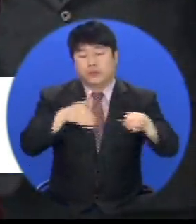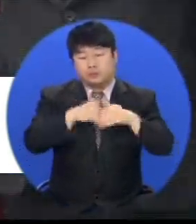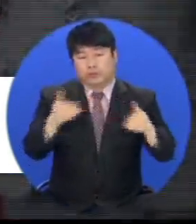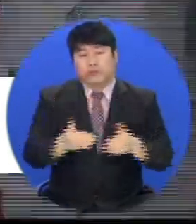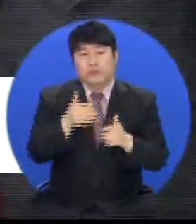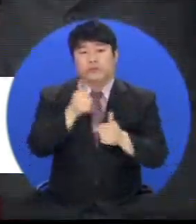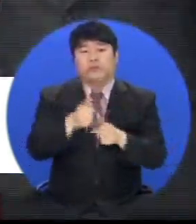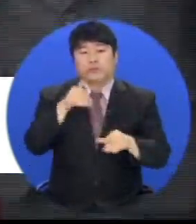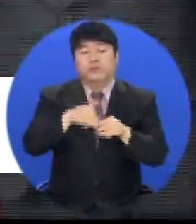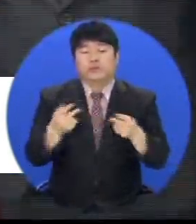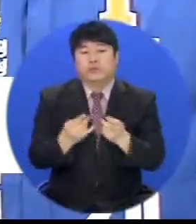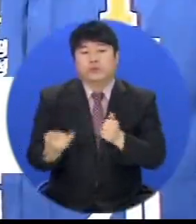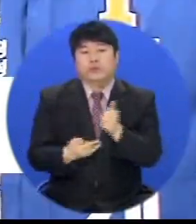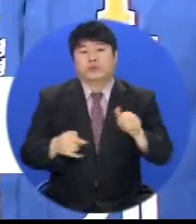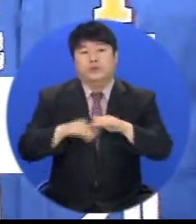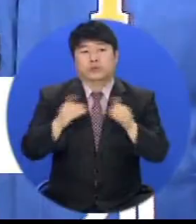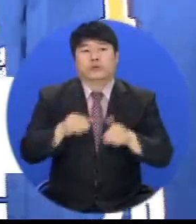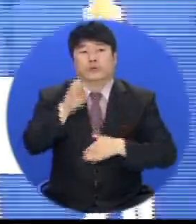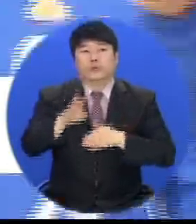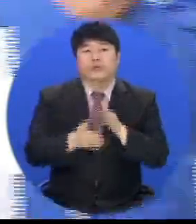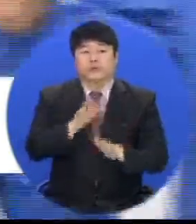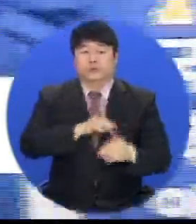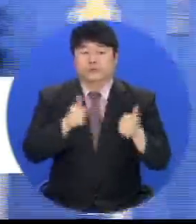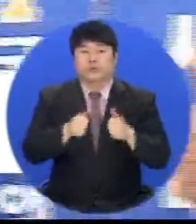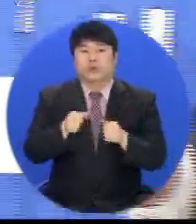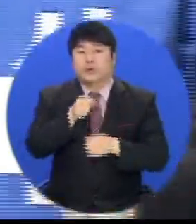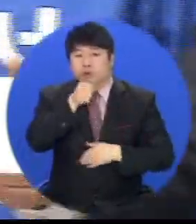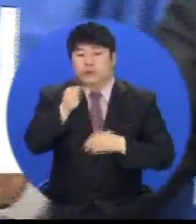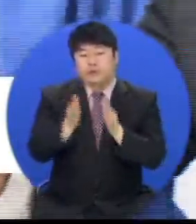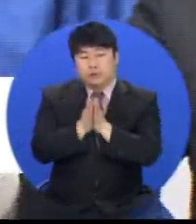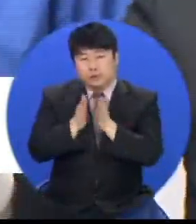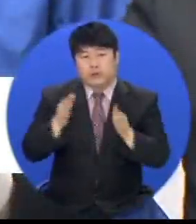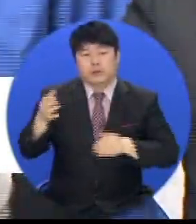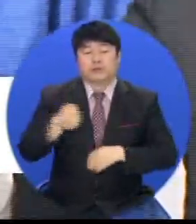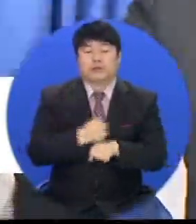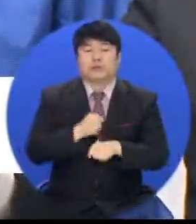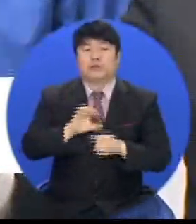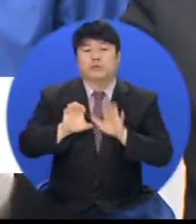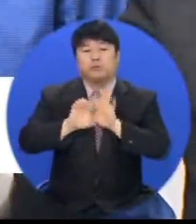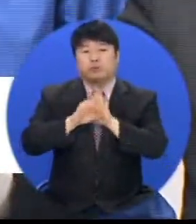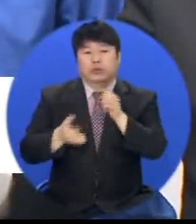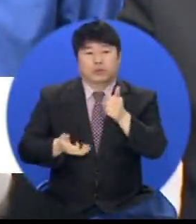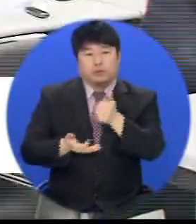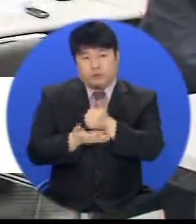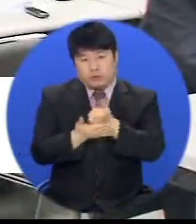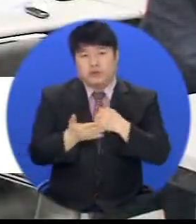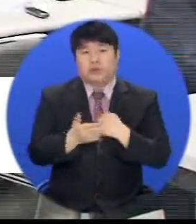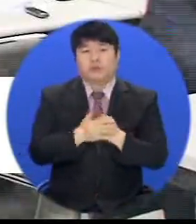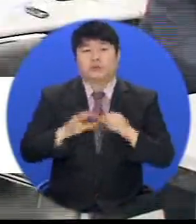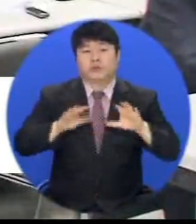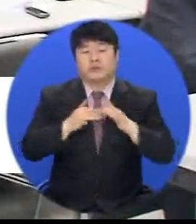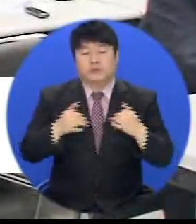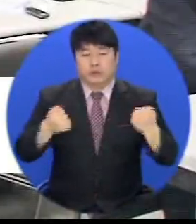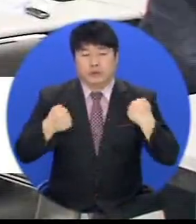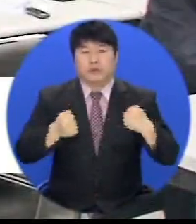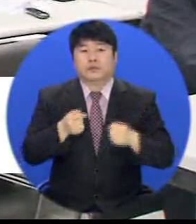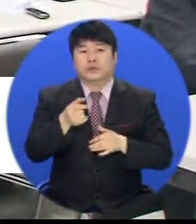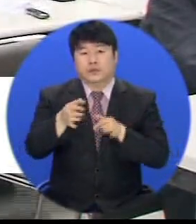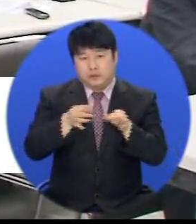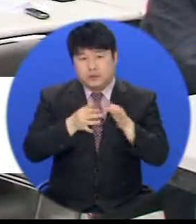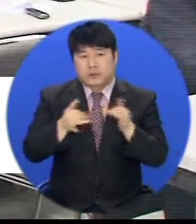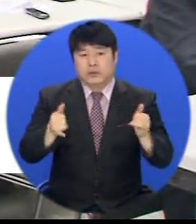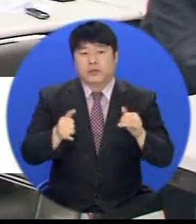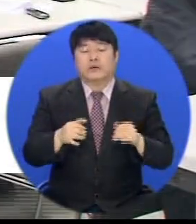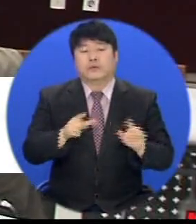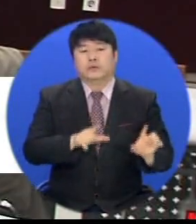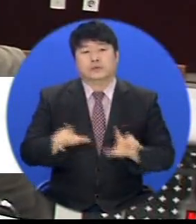선대위는 광주시의회에서 출범 기자회견을 갖고 코로나19 여파로 국민 건강뿐만 아니라 소상공인의 생계가